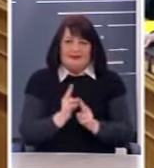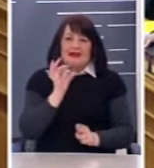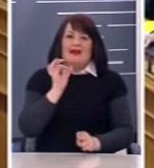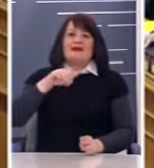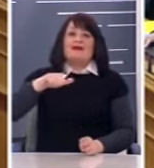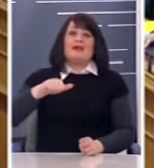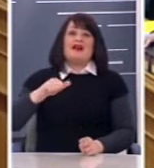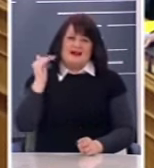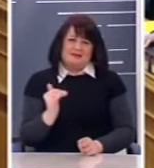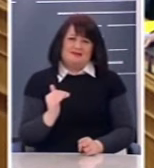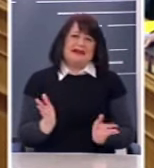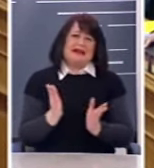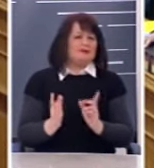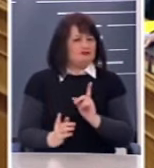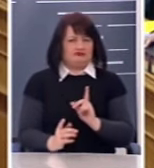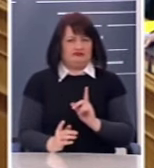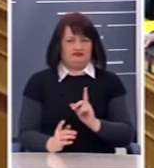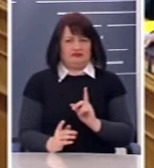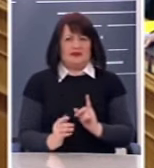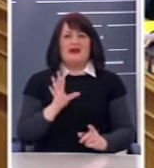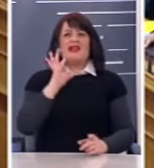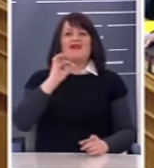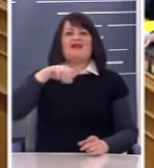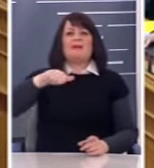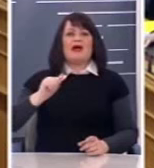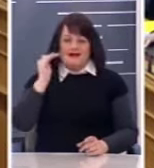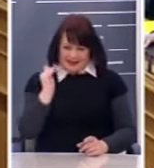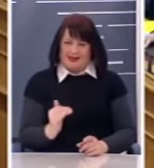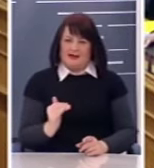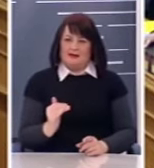μεγάλη υπόθεση. Και να το μειώσουμε το ΦΠΑ θα πάει, ξέρετε,